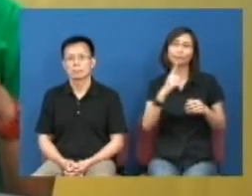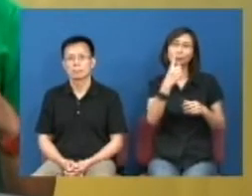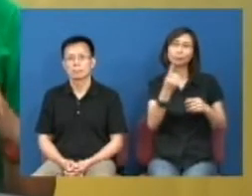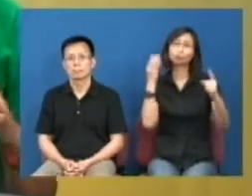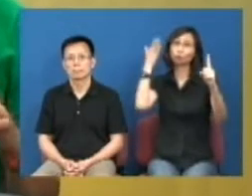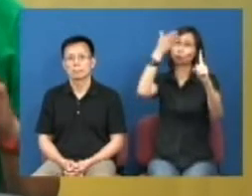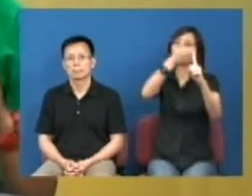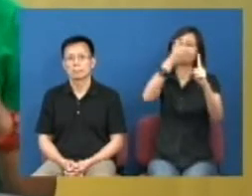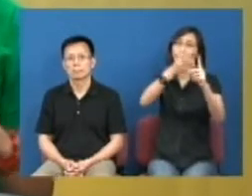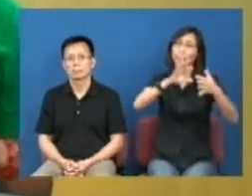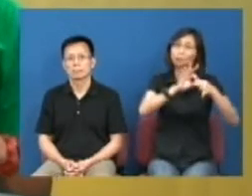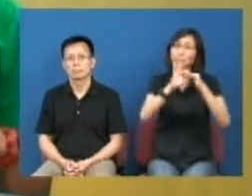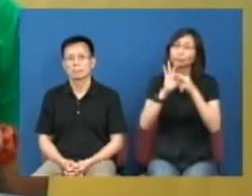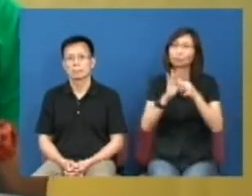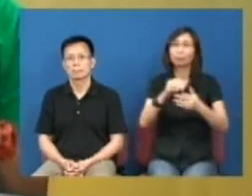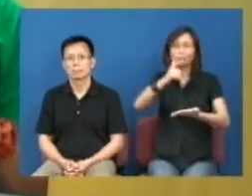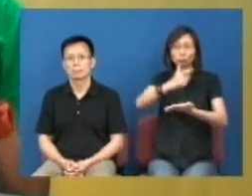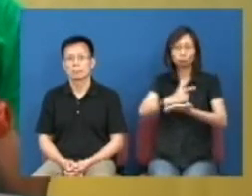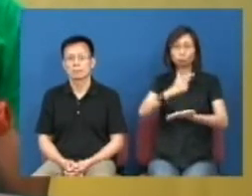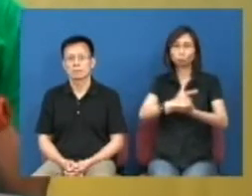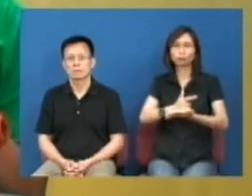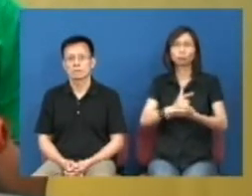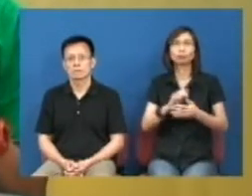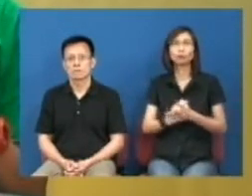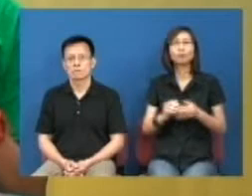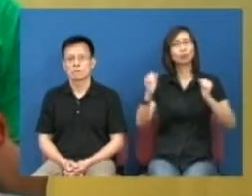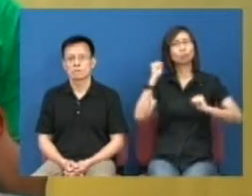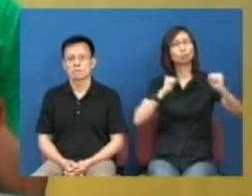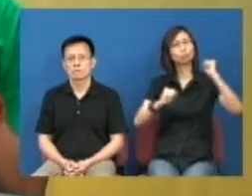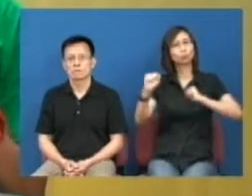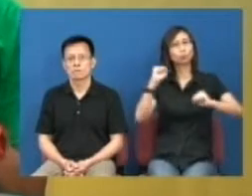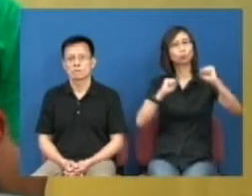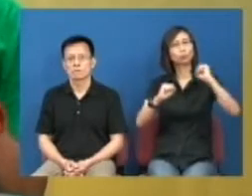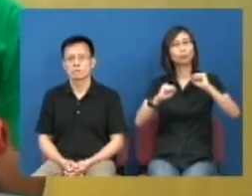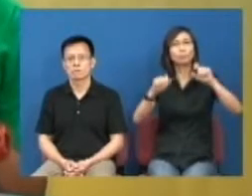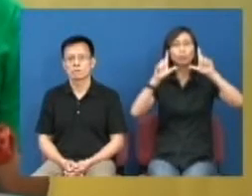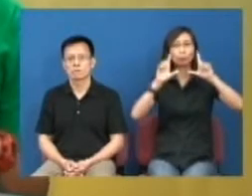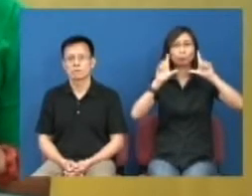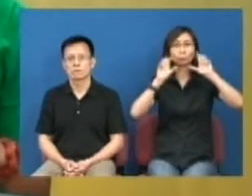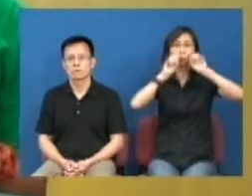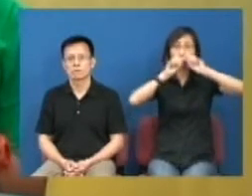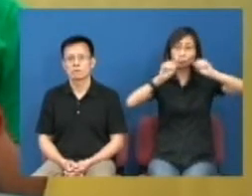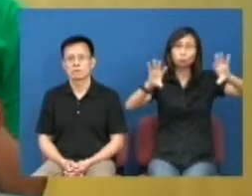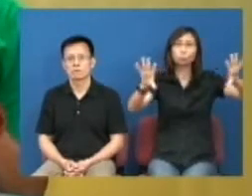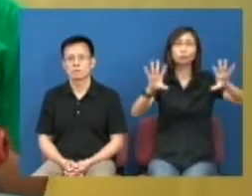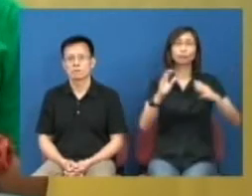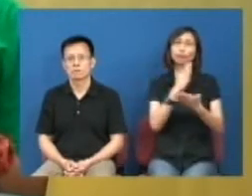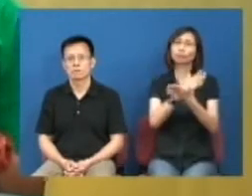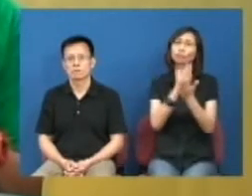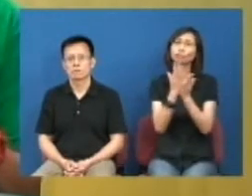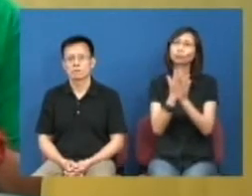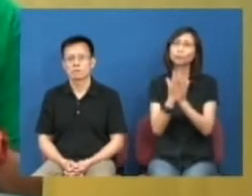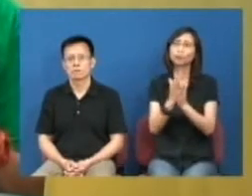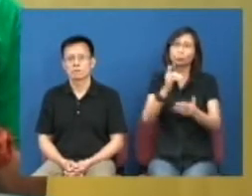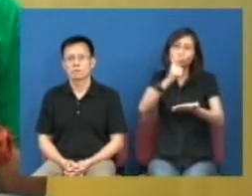而連結，而更加重要一樣嘢就係話，其實活動本身帶出嚟嘅符號啊意義啊，其實係一個好重要嘅教